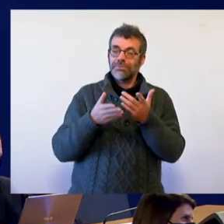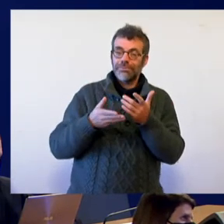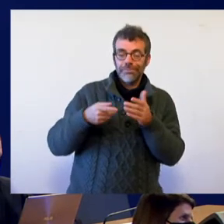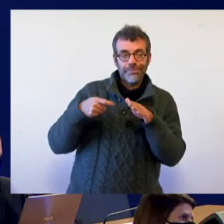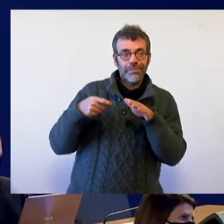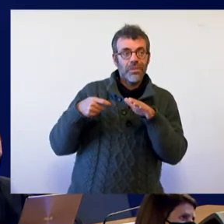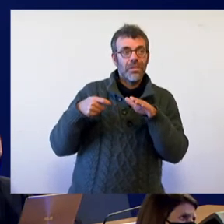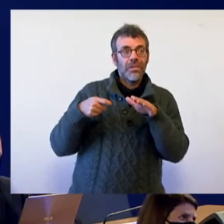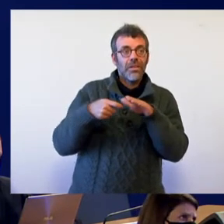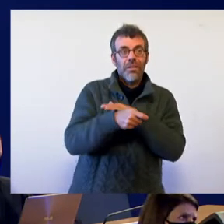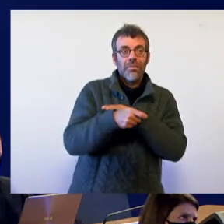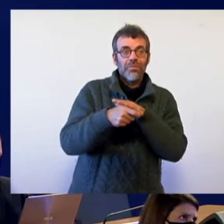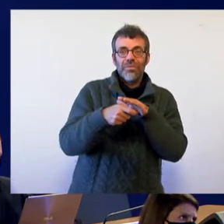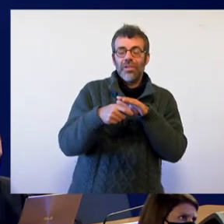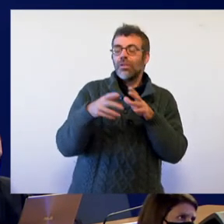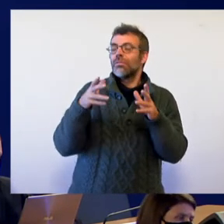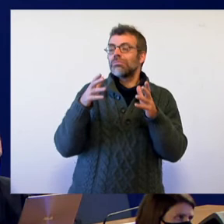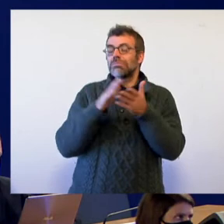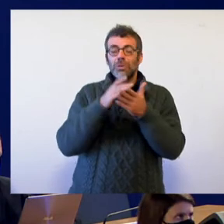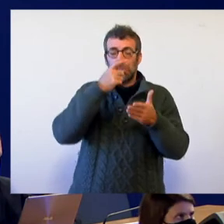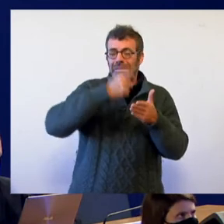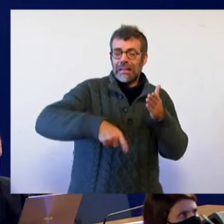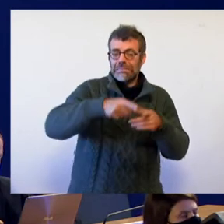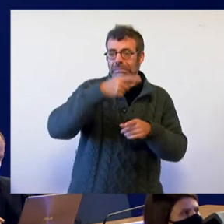d'exonération de tout type de taxes